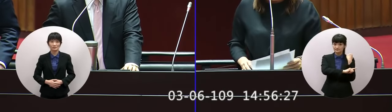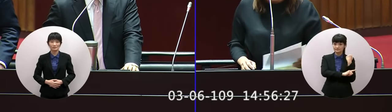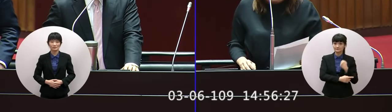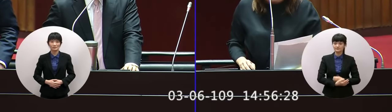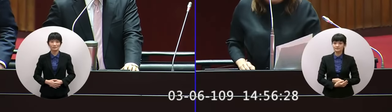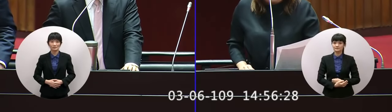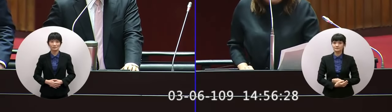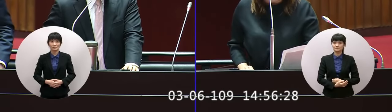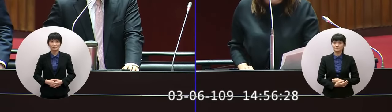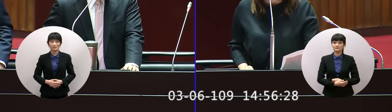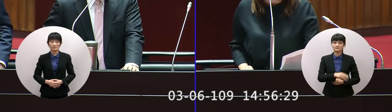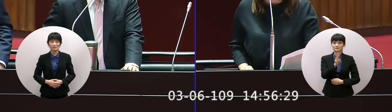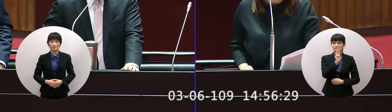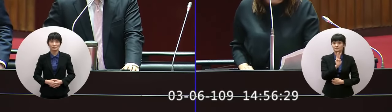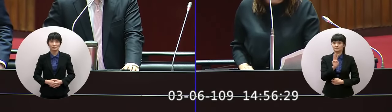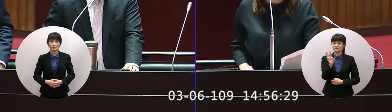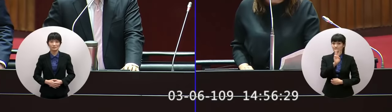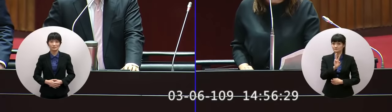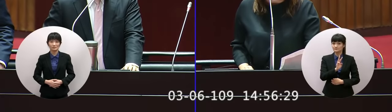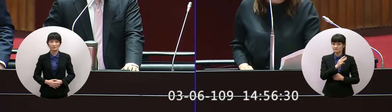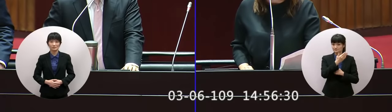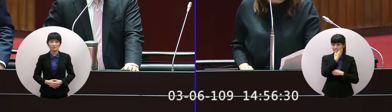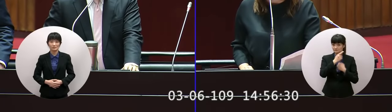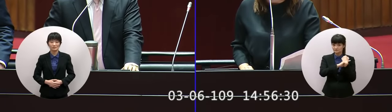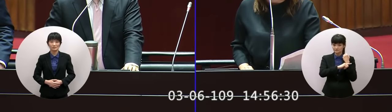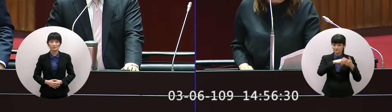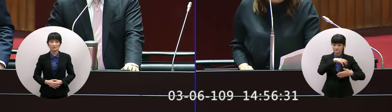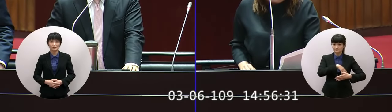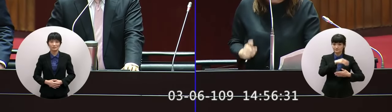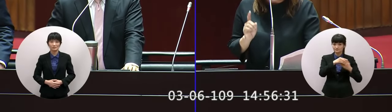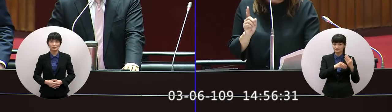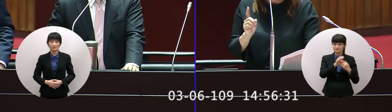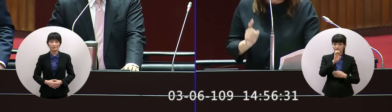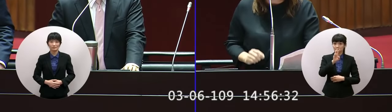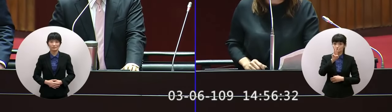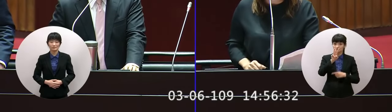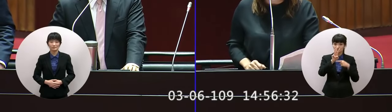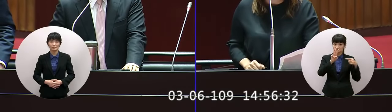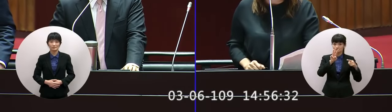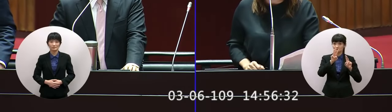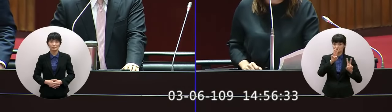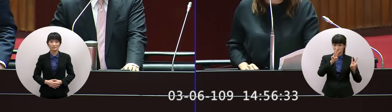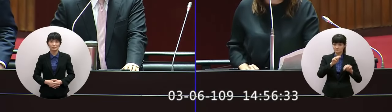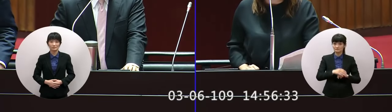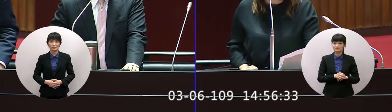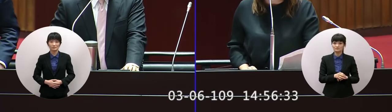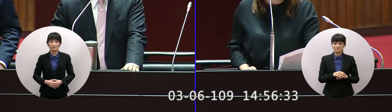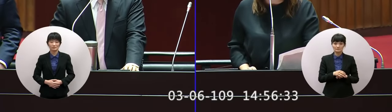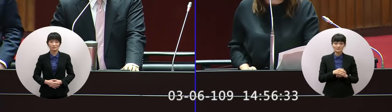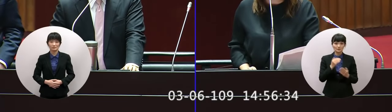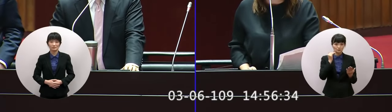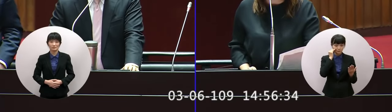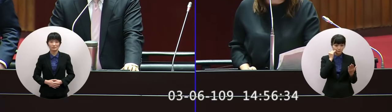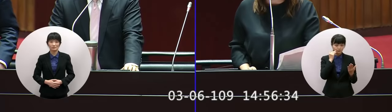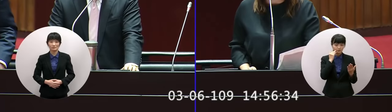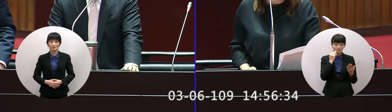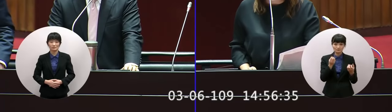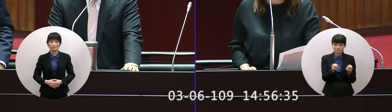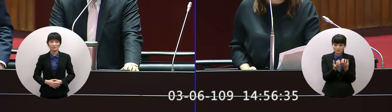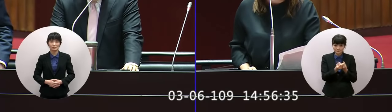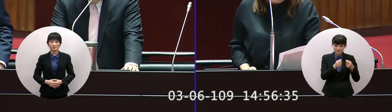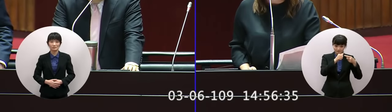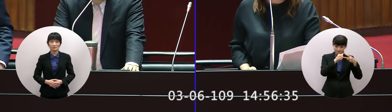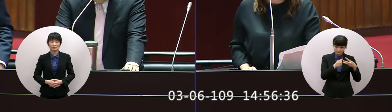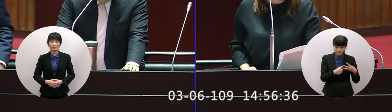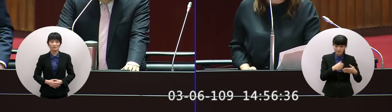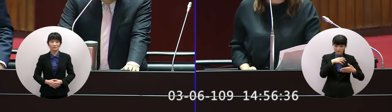法里面它第93(2)有下列情形之一的，就要处新台币10万元以